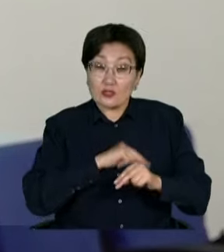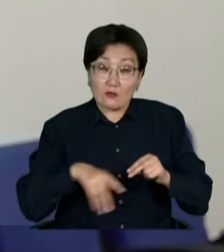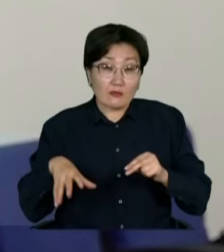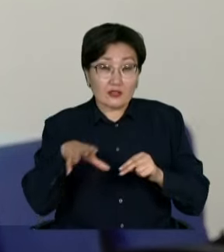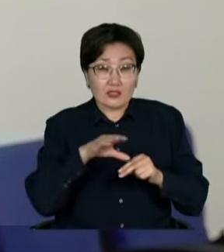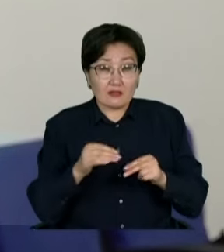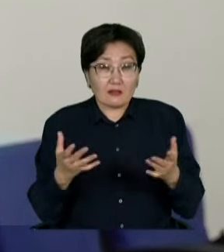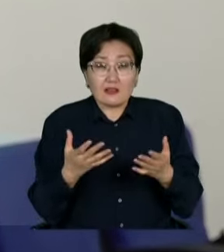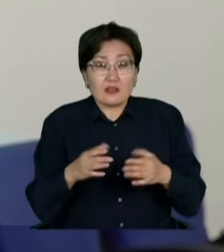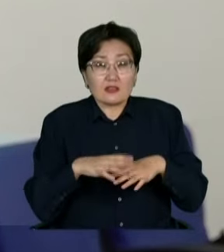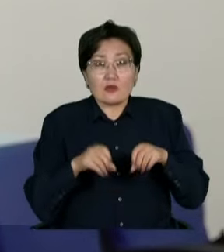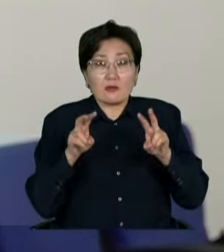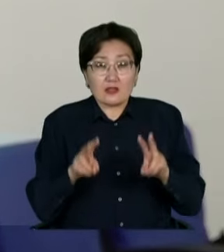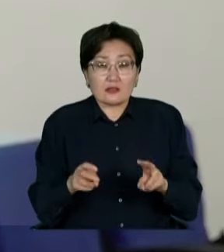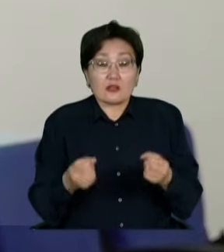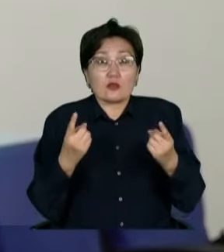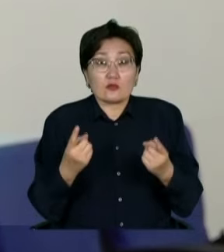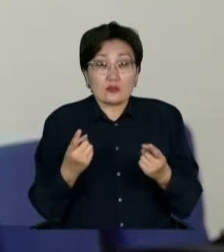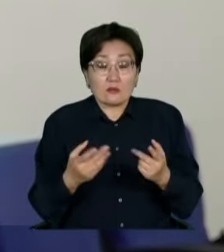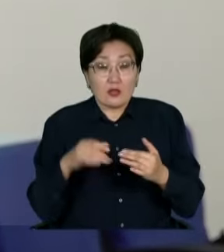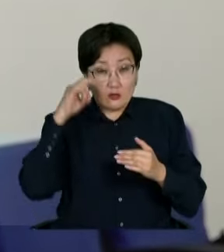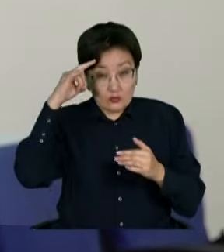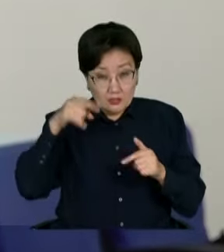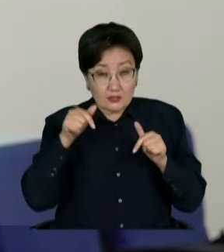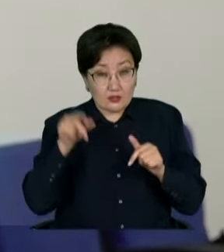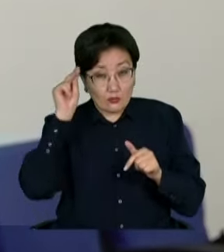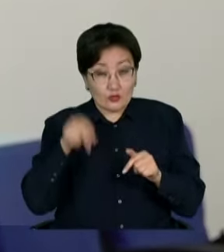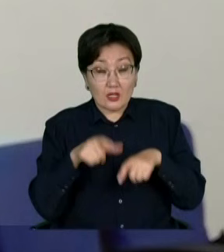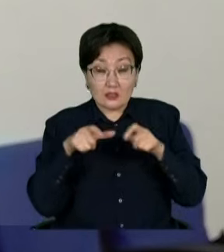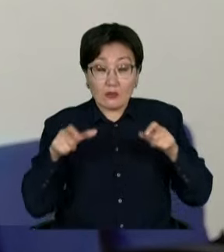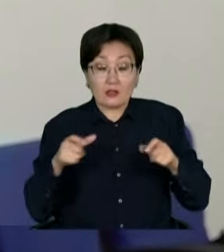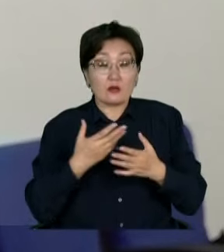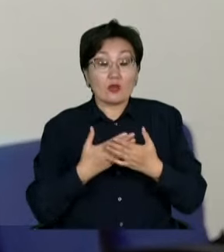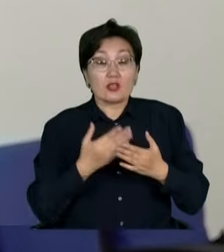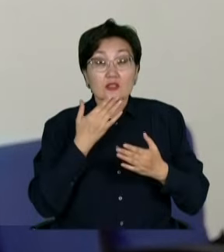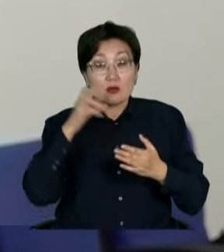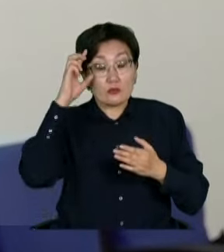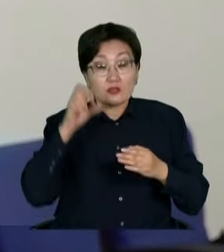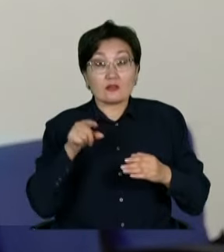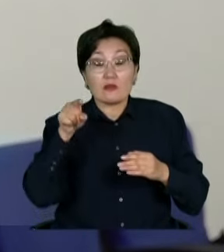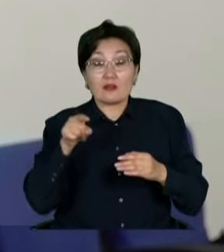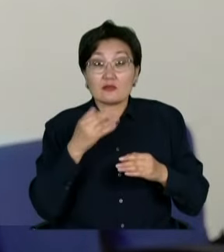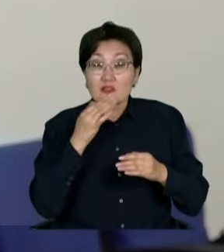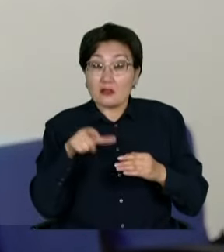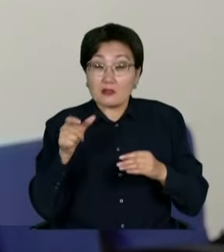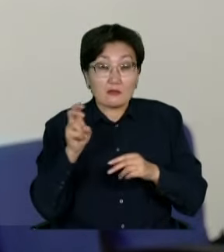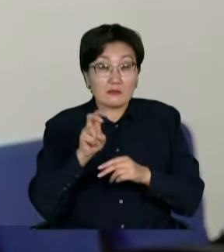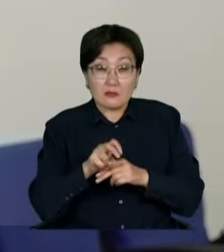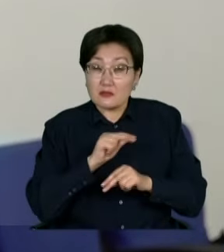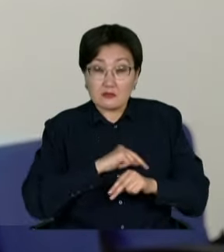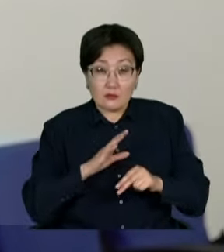жеріне қайдан маман болды? Ол біздің қазақстандық азаматтар. Мысалға барып, шетелдік азаматтар істеп жатқан жоқ. Бәрі